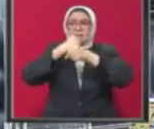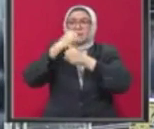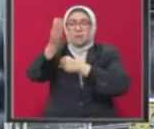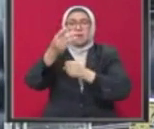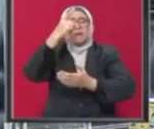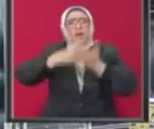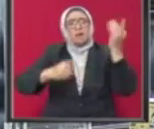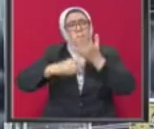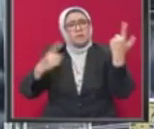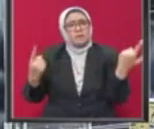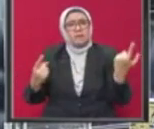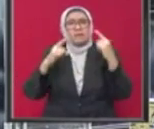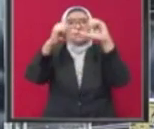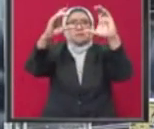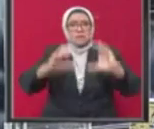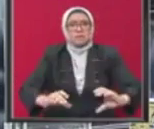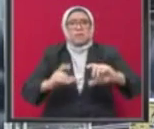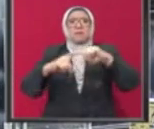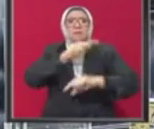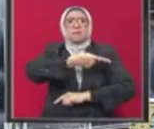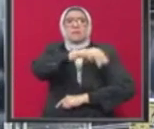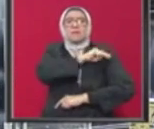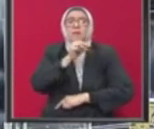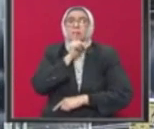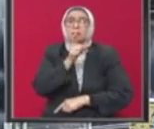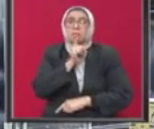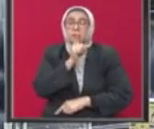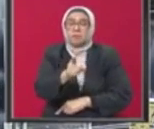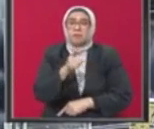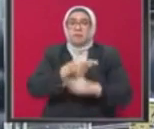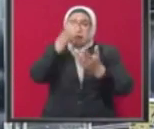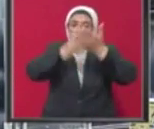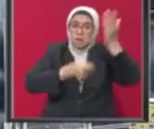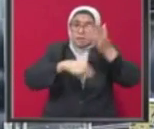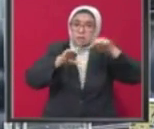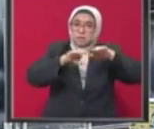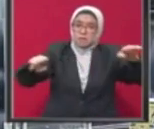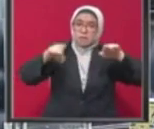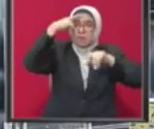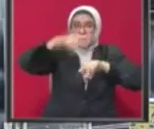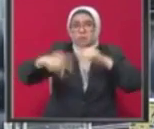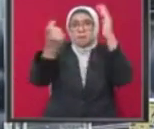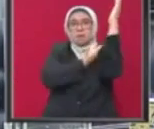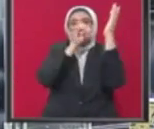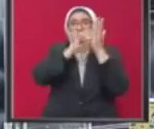strategi kementerian untuk memastikan harga lantai getah itu dapat